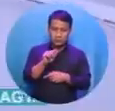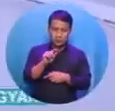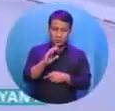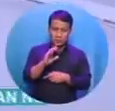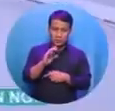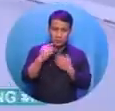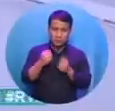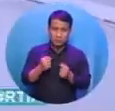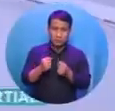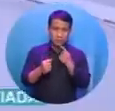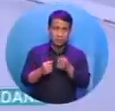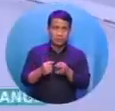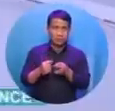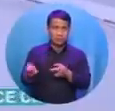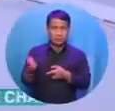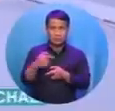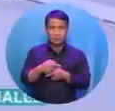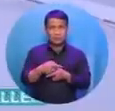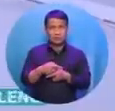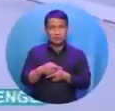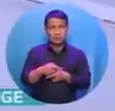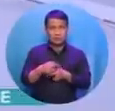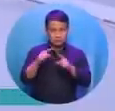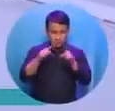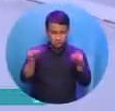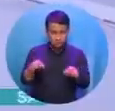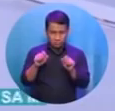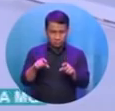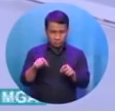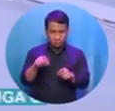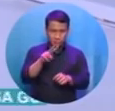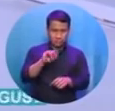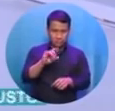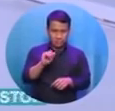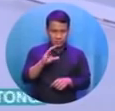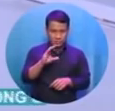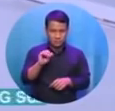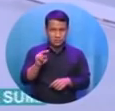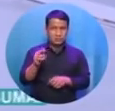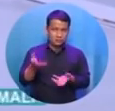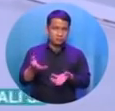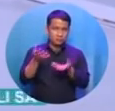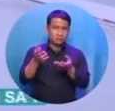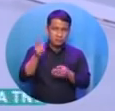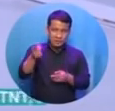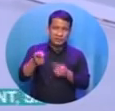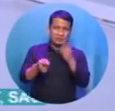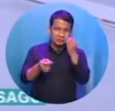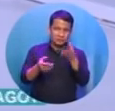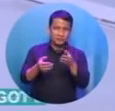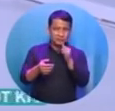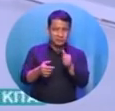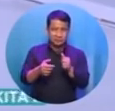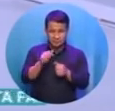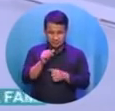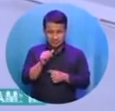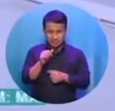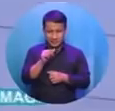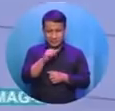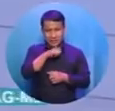ng resistensya. Sabi na agad ng mga pharmacist, tindera. Ah, Vitasync yun! Yun na ngayon! Vitasync! Nakasidik! Nakasidik